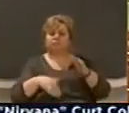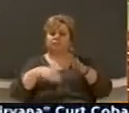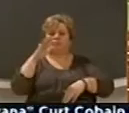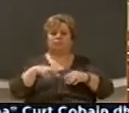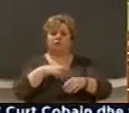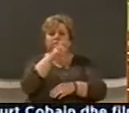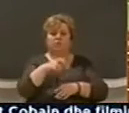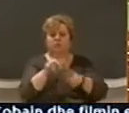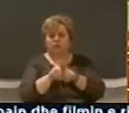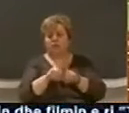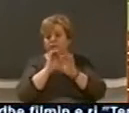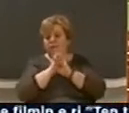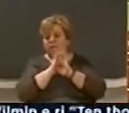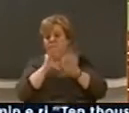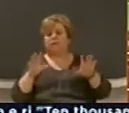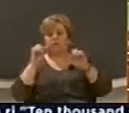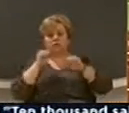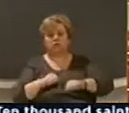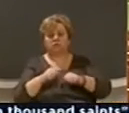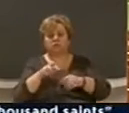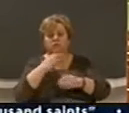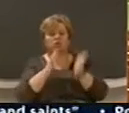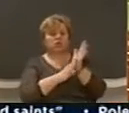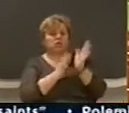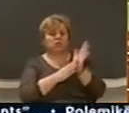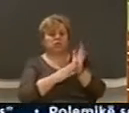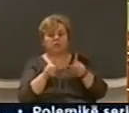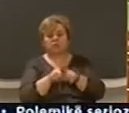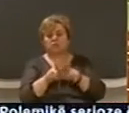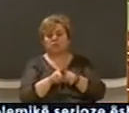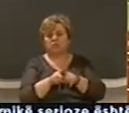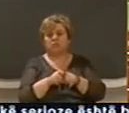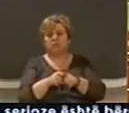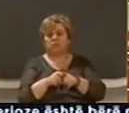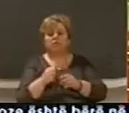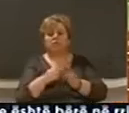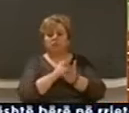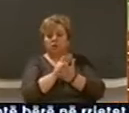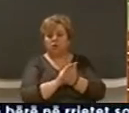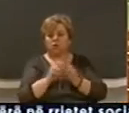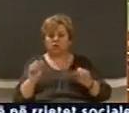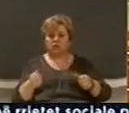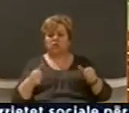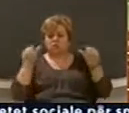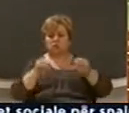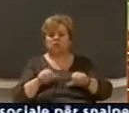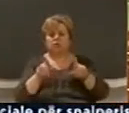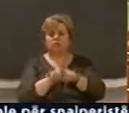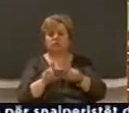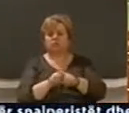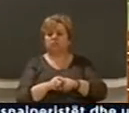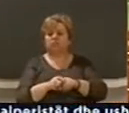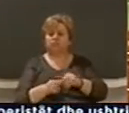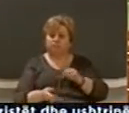Evropës. Dhe asnjëherë kjo qeveri nuk mori shembull nga Perëndimi, i cilin e periudhat më të këqija të tij urimkem